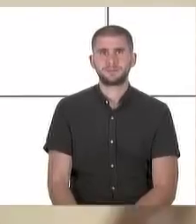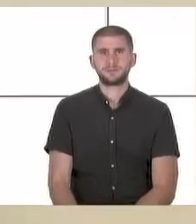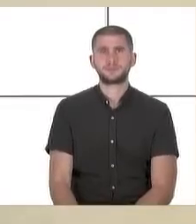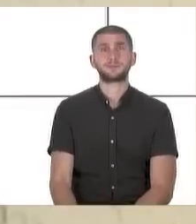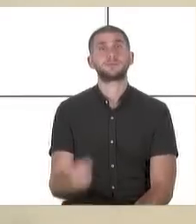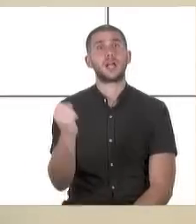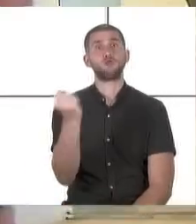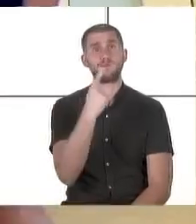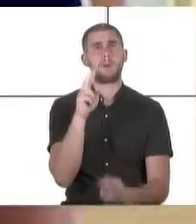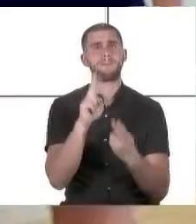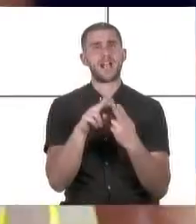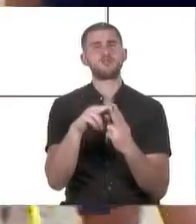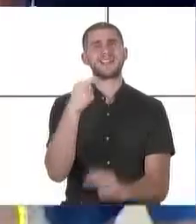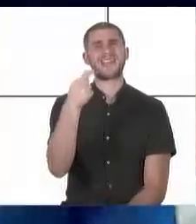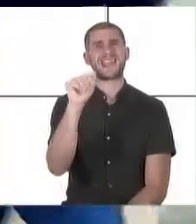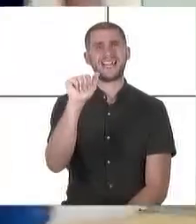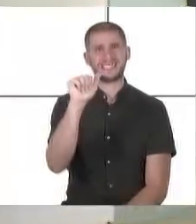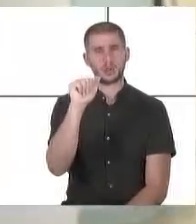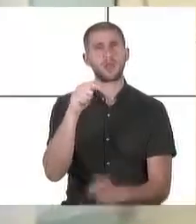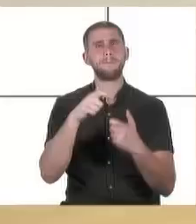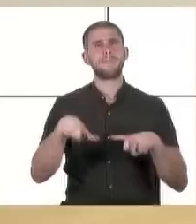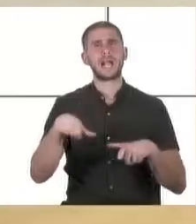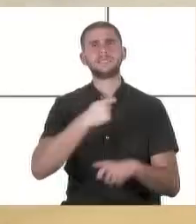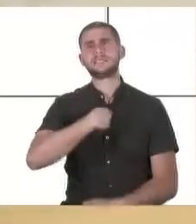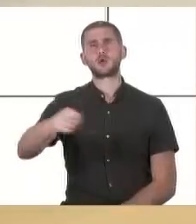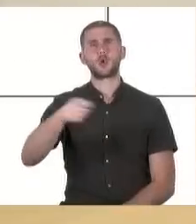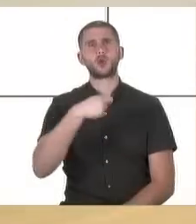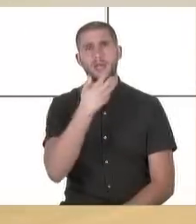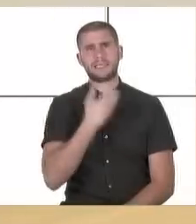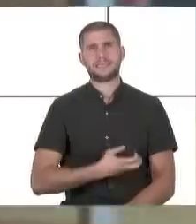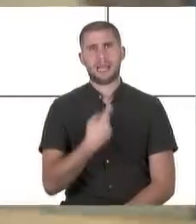השבוע פגשתי את גדי אייזנקוט במגרש הסקווש בהרצליה.